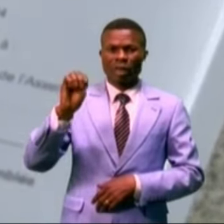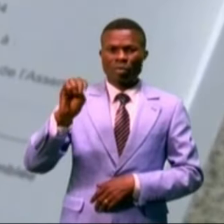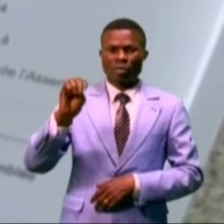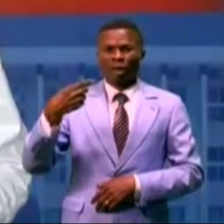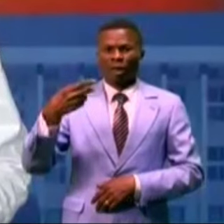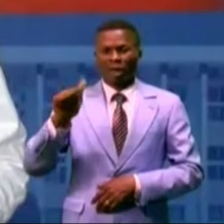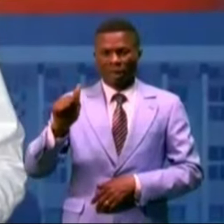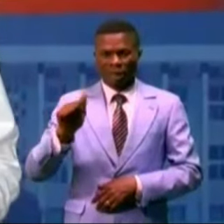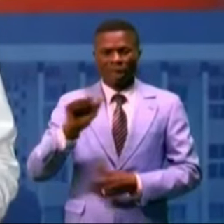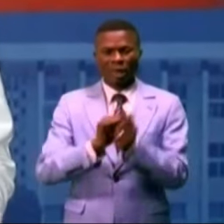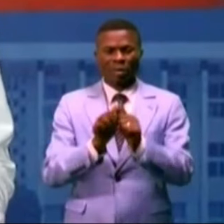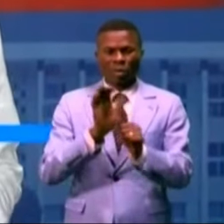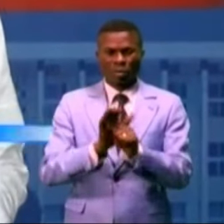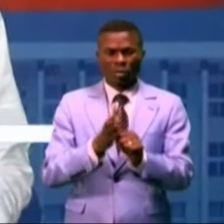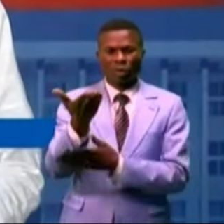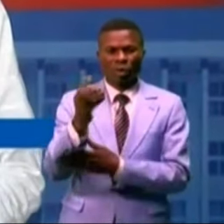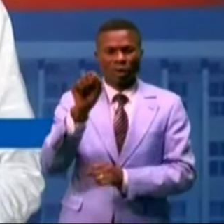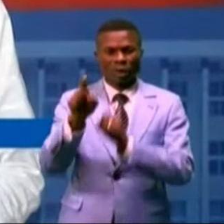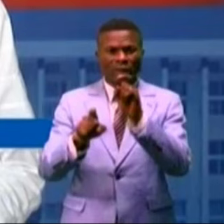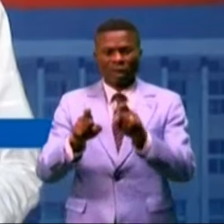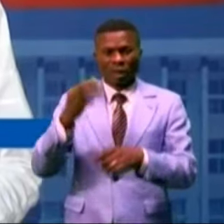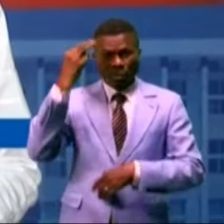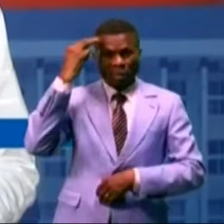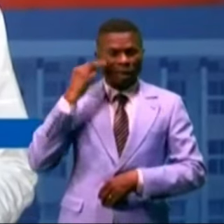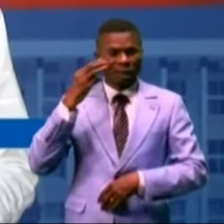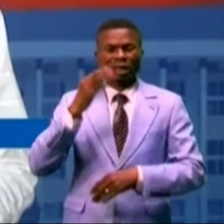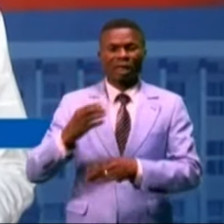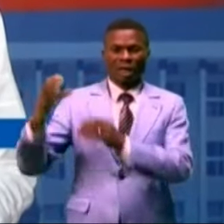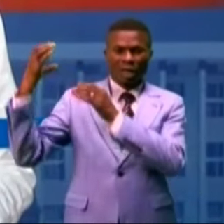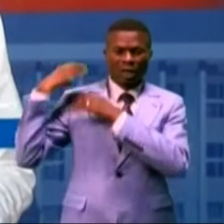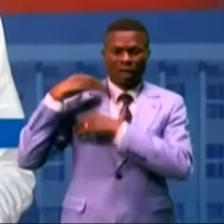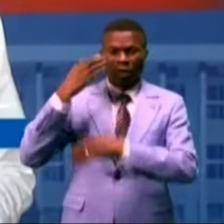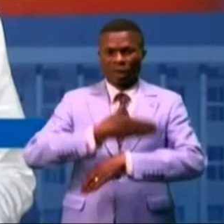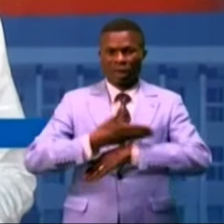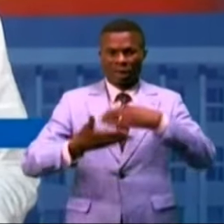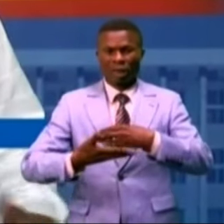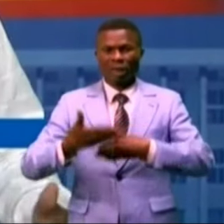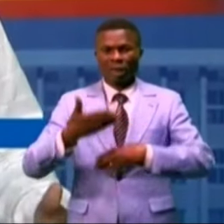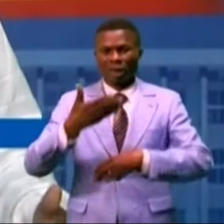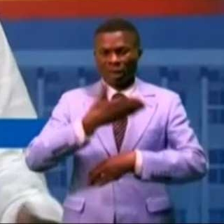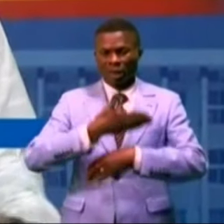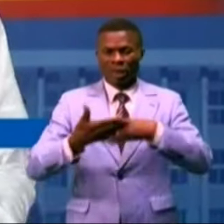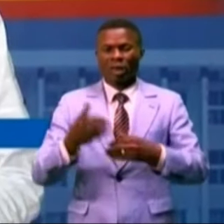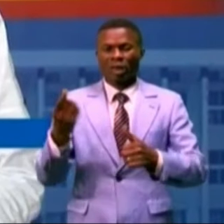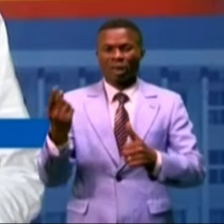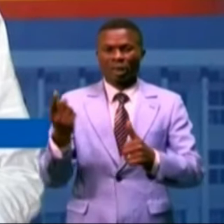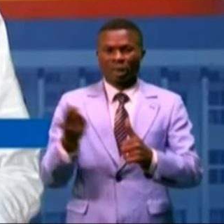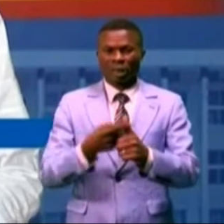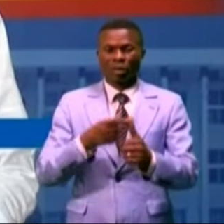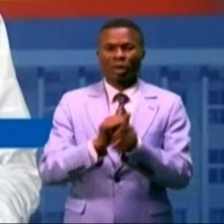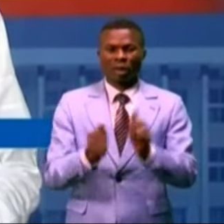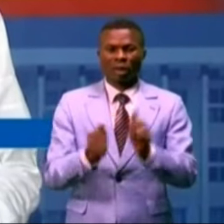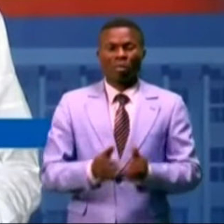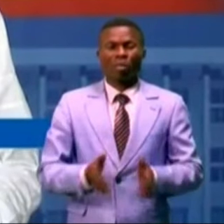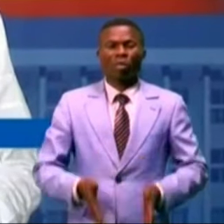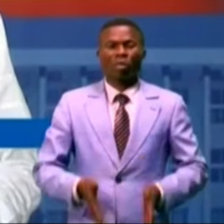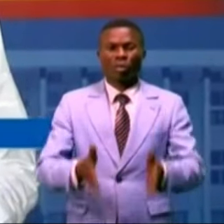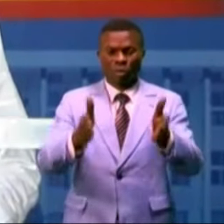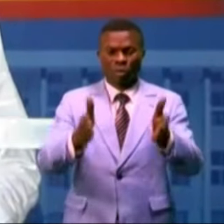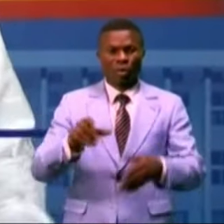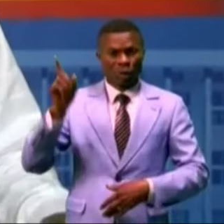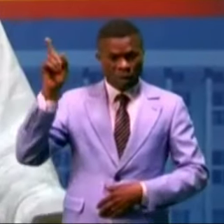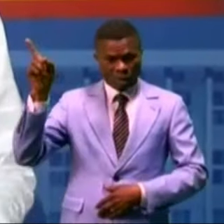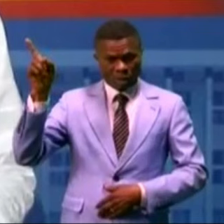questions que nous venons de poser au ministre des infrastructures concernant le problème routier de chez nous, RND